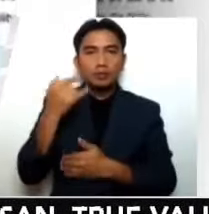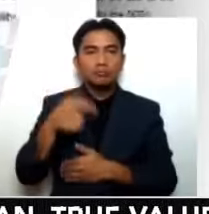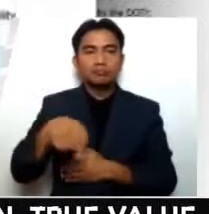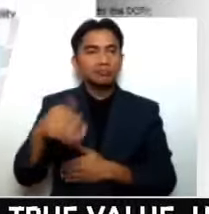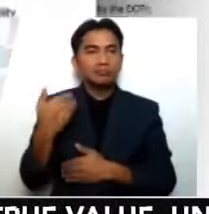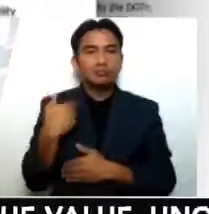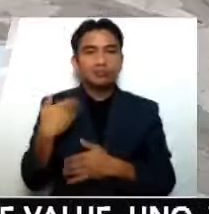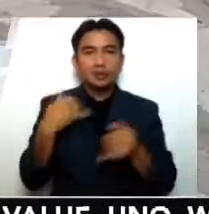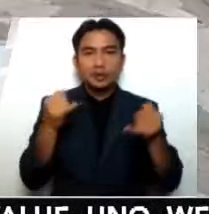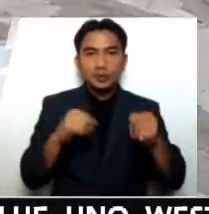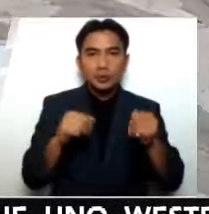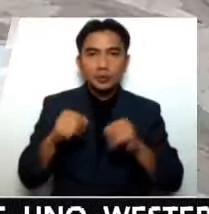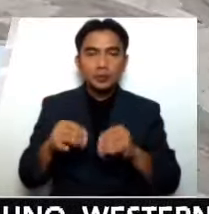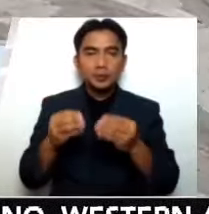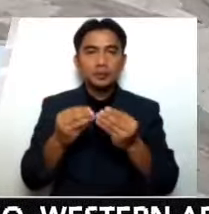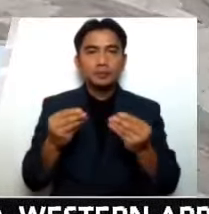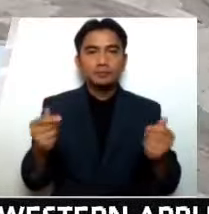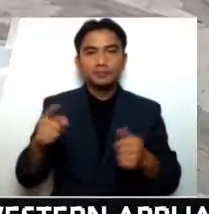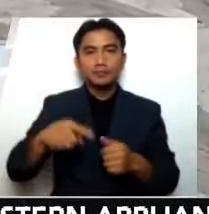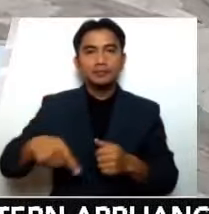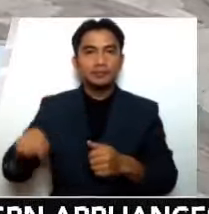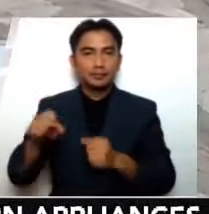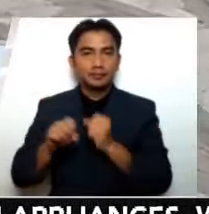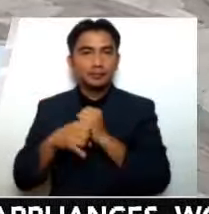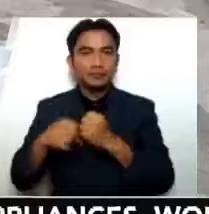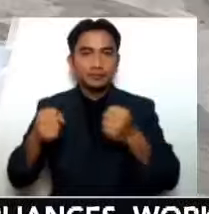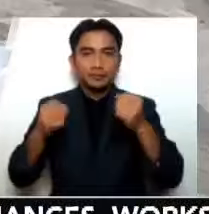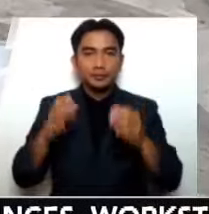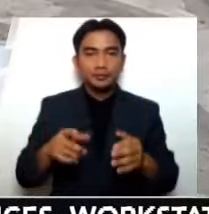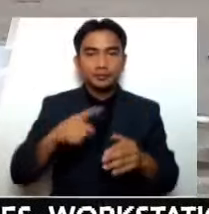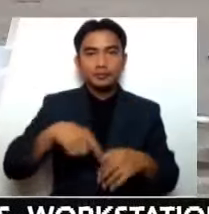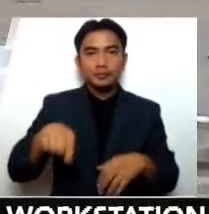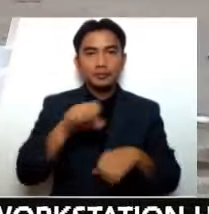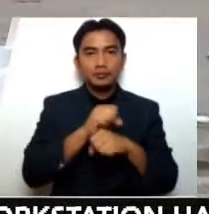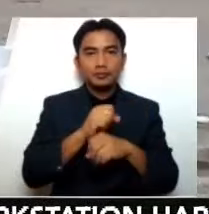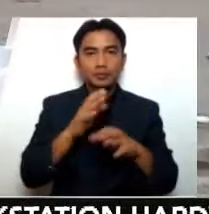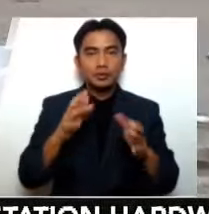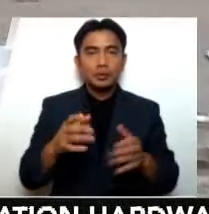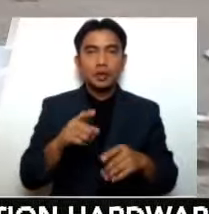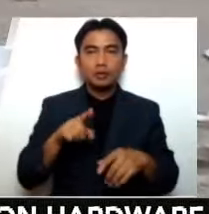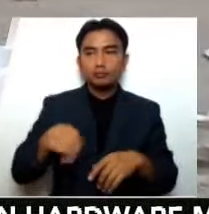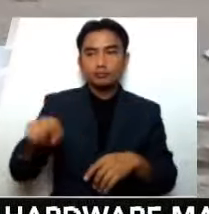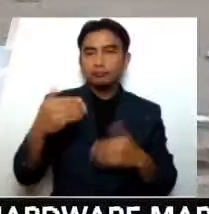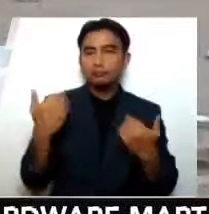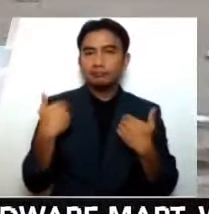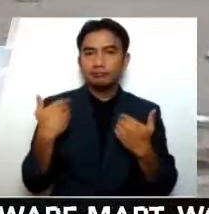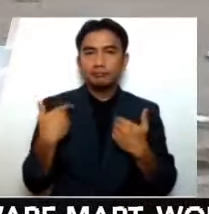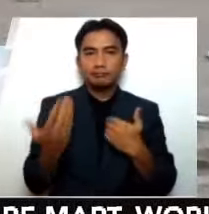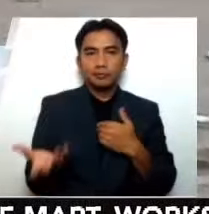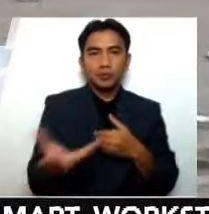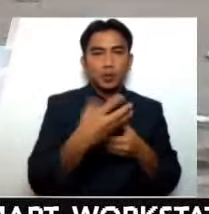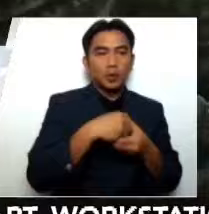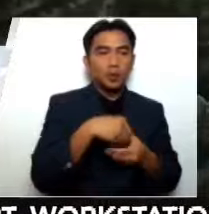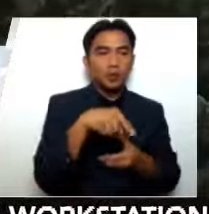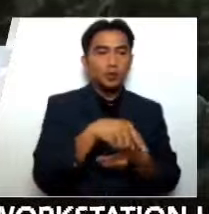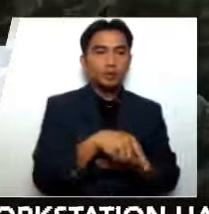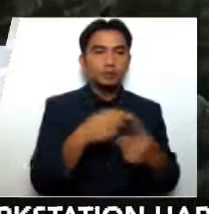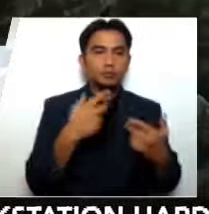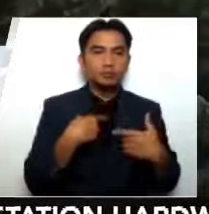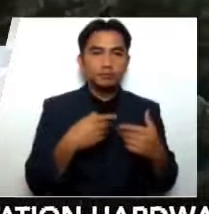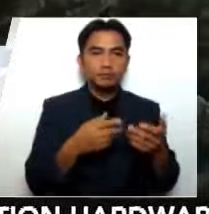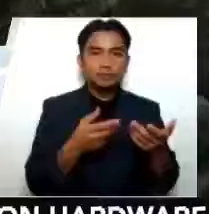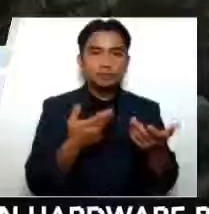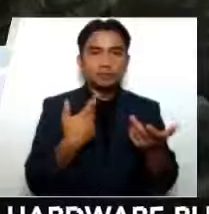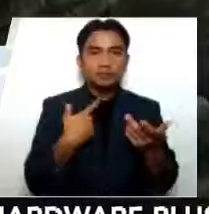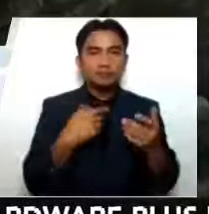at operator. Marami pa raw kasing hindi nagko-consolidate ng prangkisa at problemado sa pambili ng modern jeepney. Kung